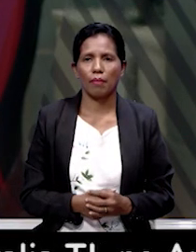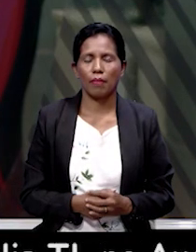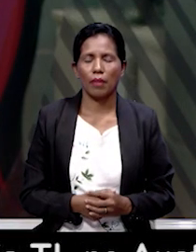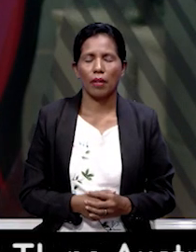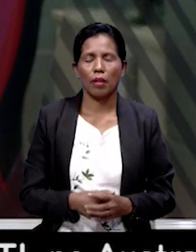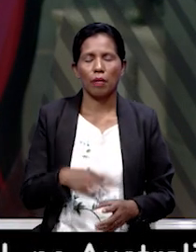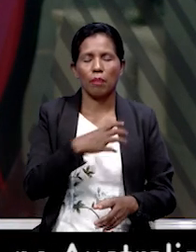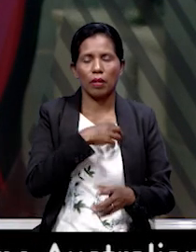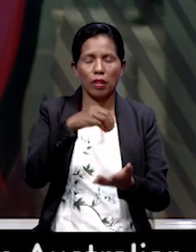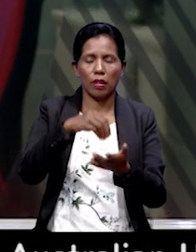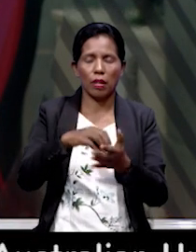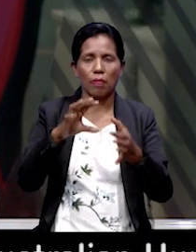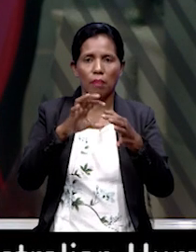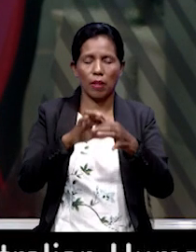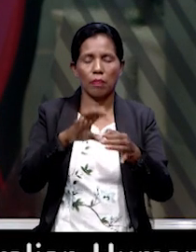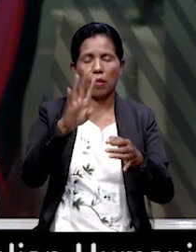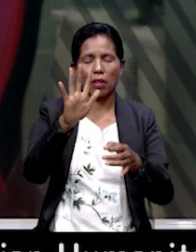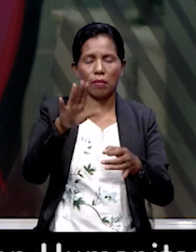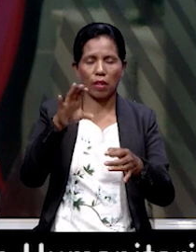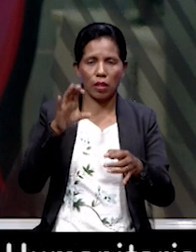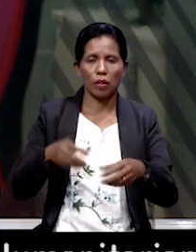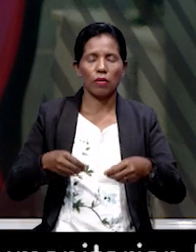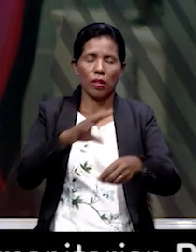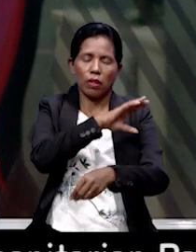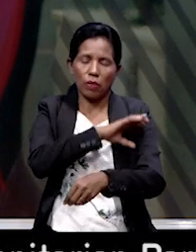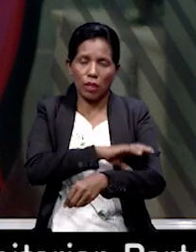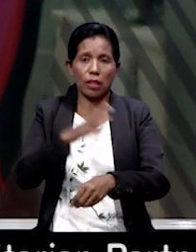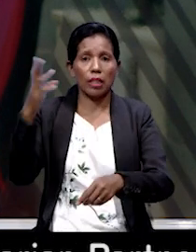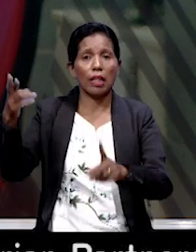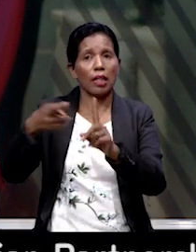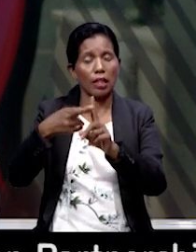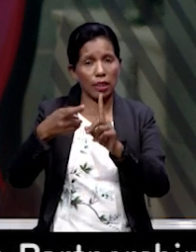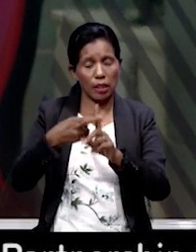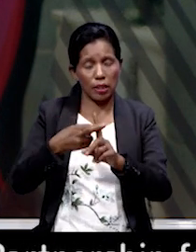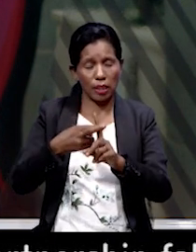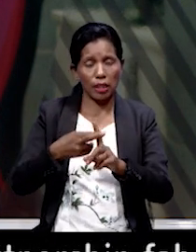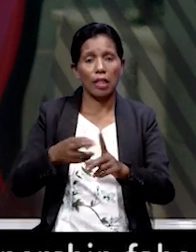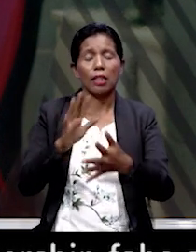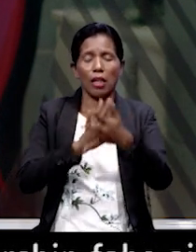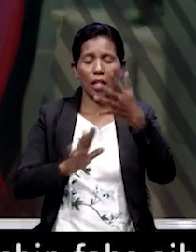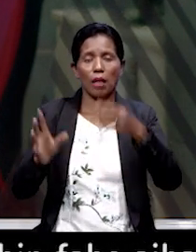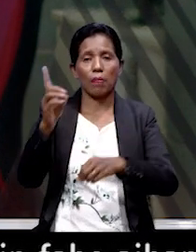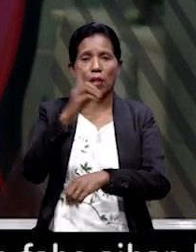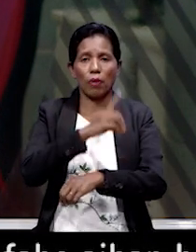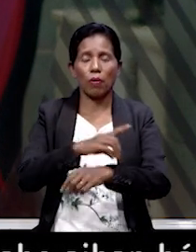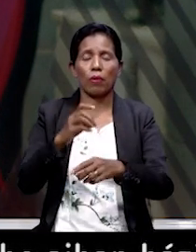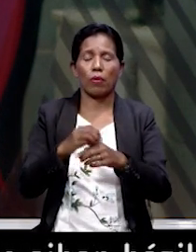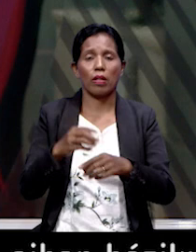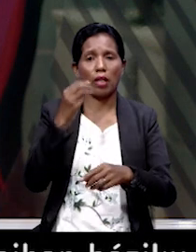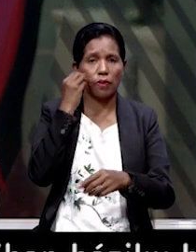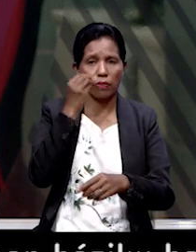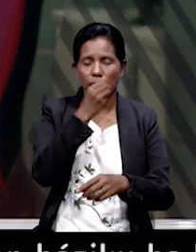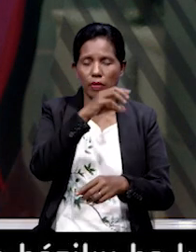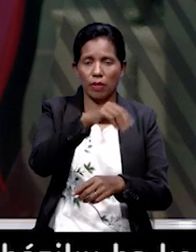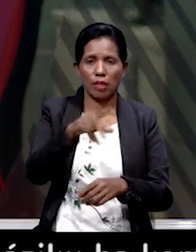Pentelesi atu membro atu selema o de garante segurança e cemitério sira durante celebração loron finado e adili.